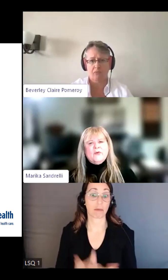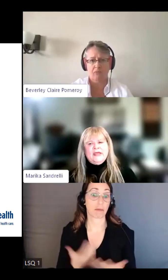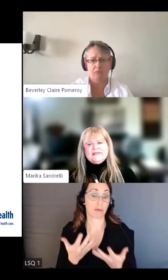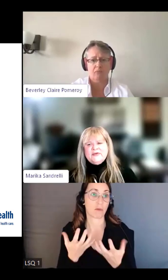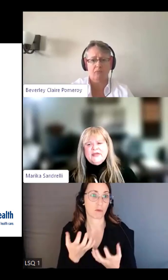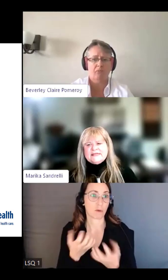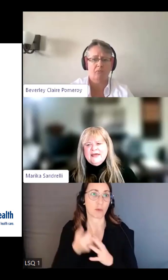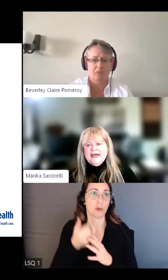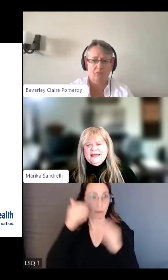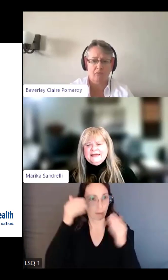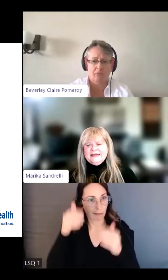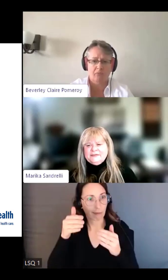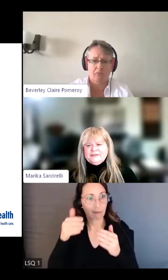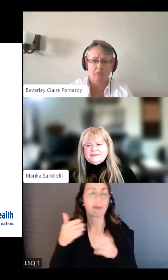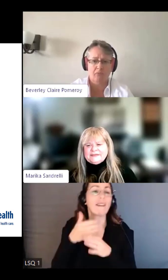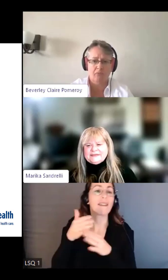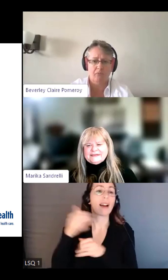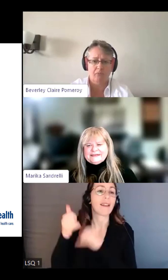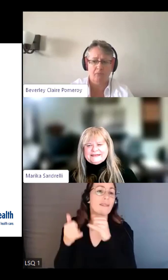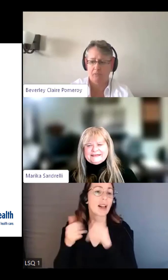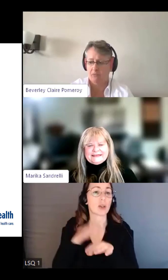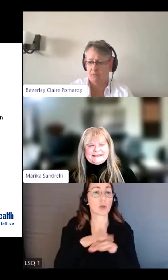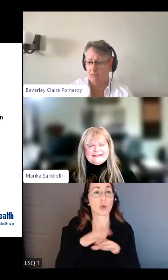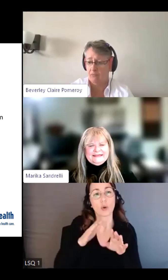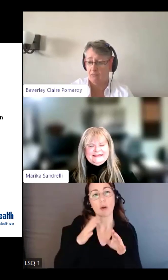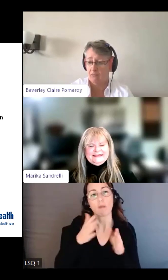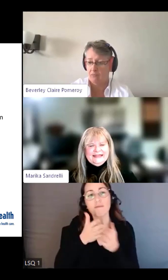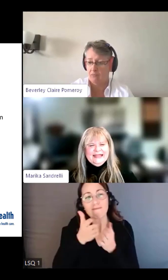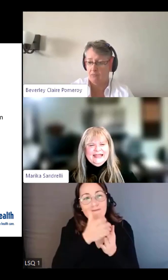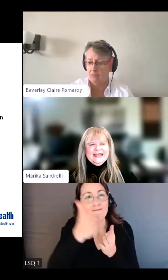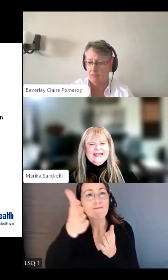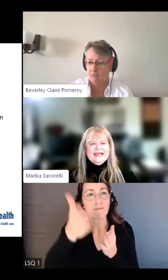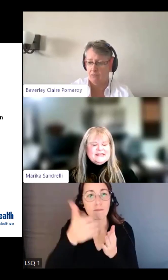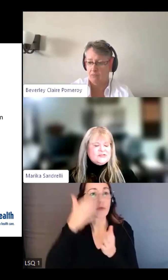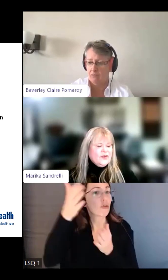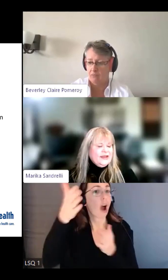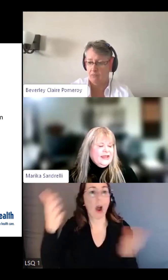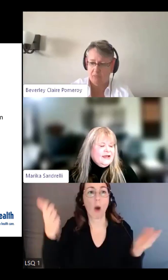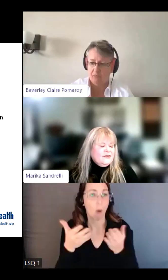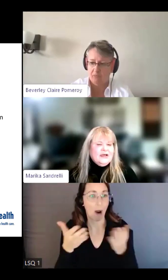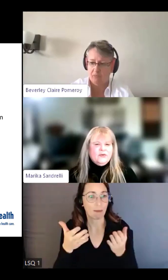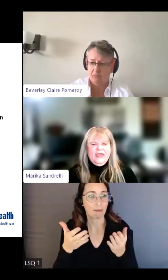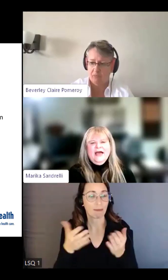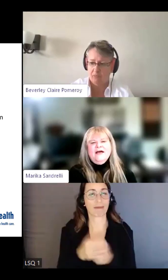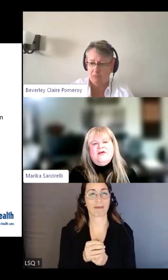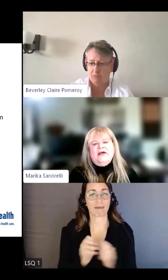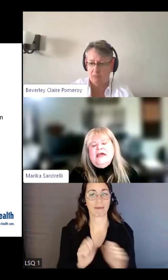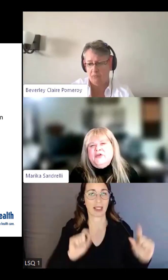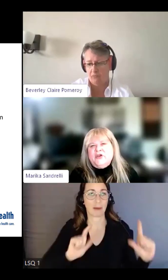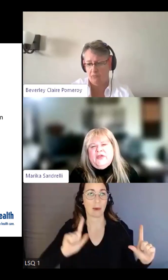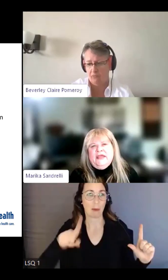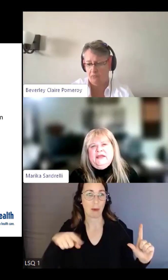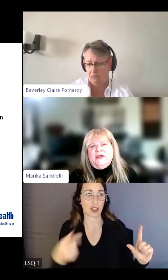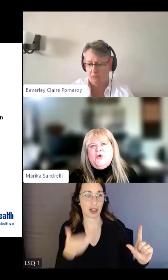prenons. Donc, prochaine diapo. Donc, actuellement, nous